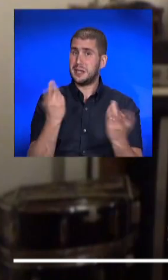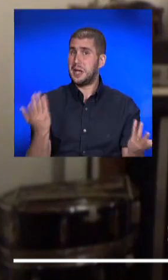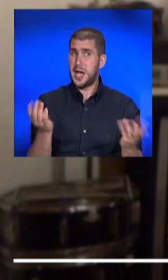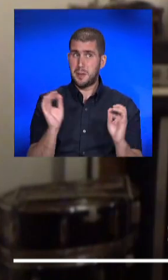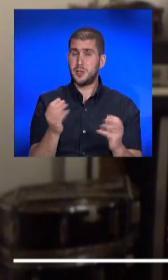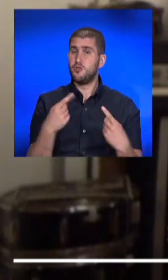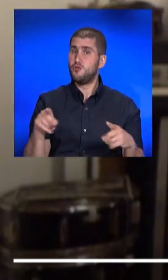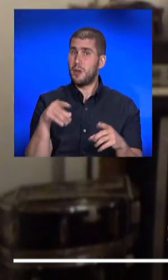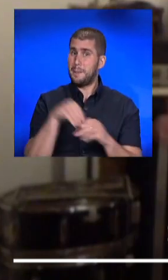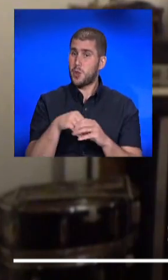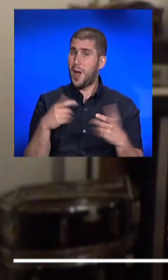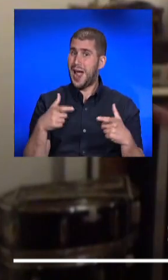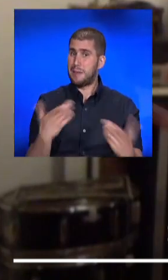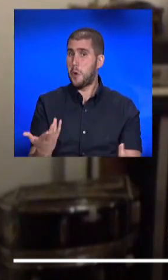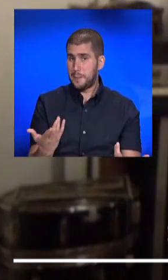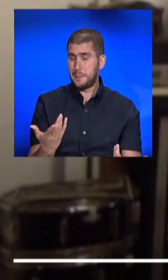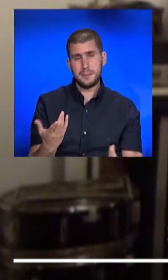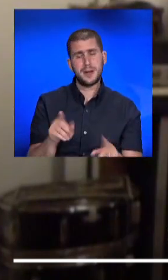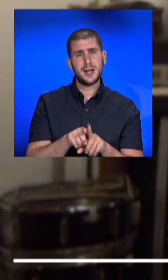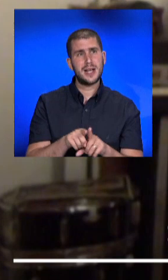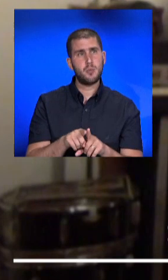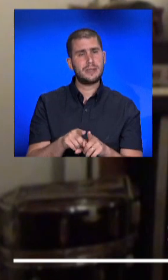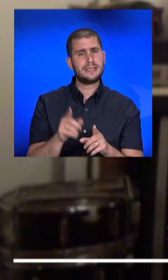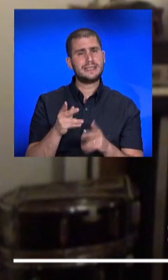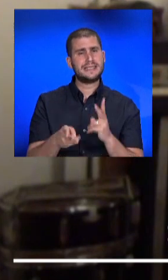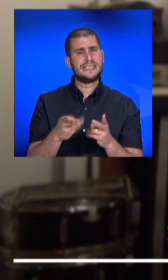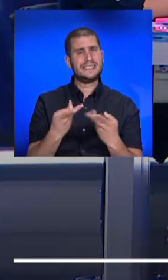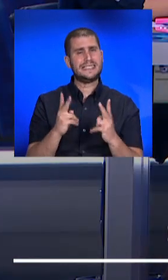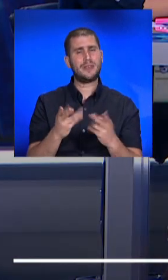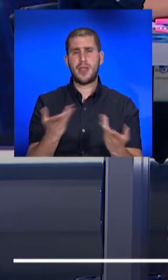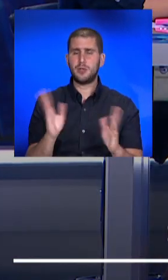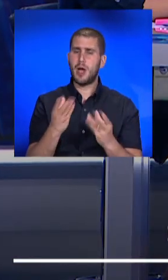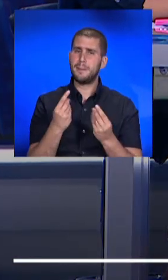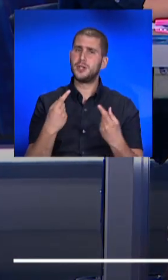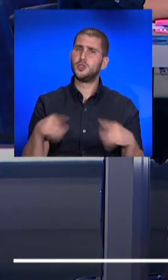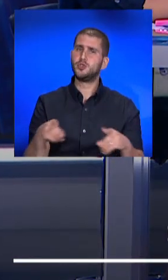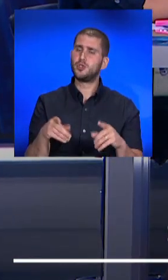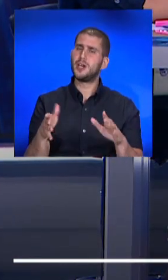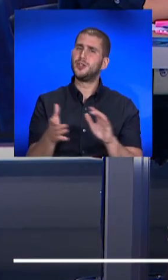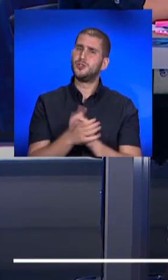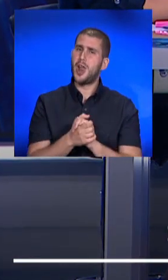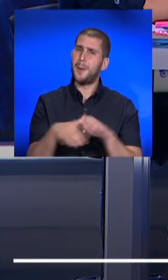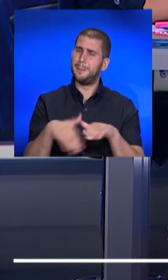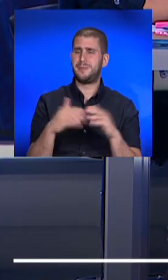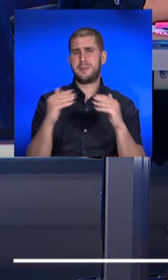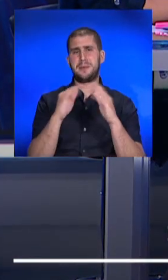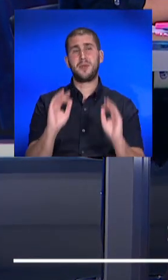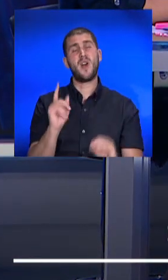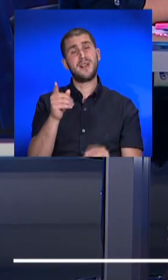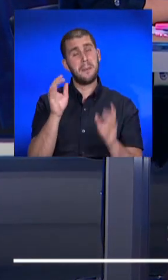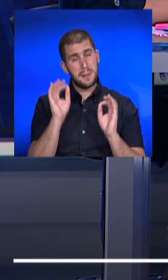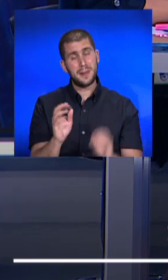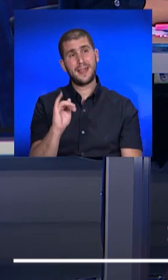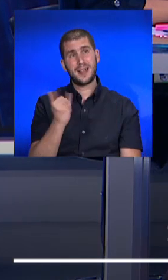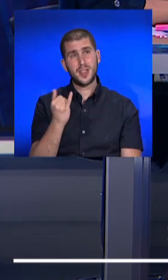שהשירים באלבום הזה ממש חסרי ציניות ומלאים ב... יש שם הרבה שירי שלום. זה יצא מאוד מתאים, אבל זה כן,